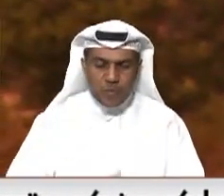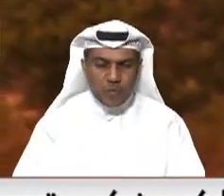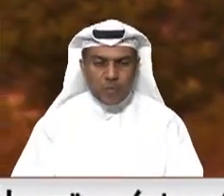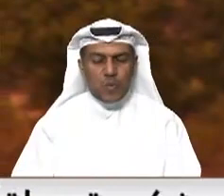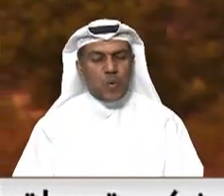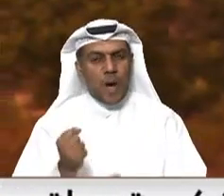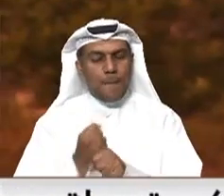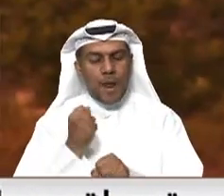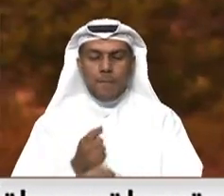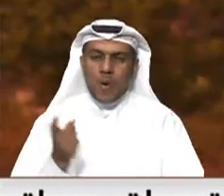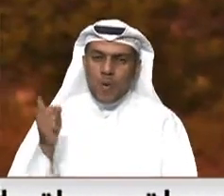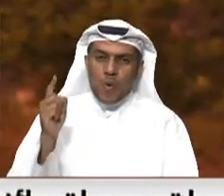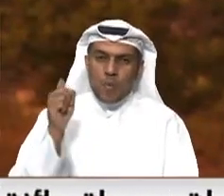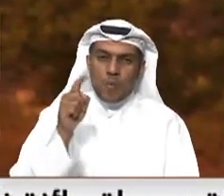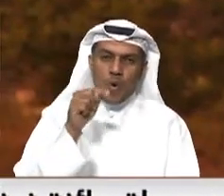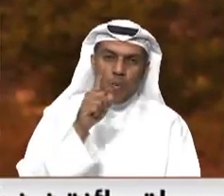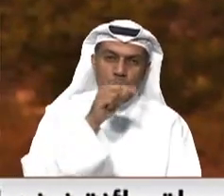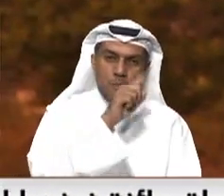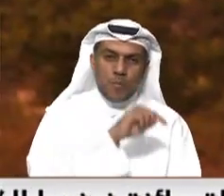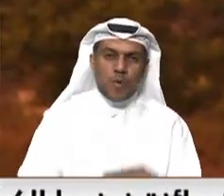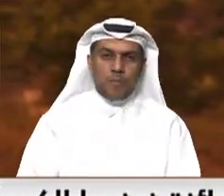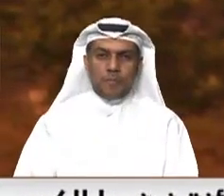هي